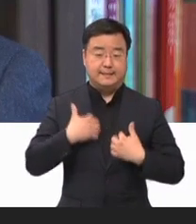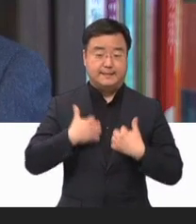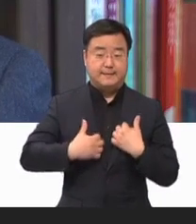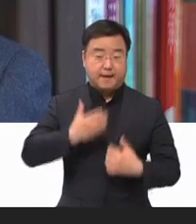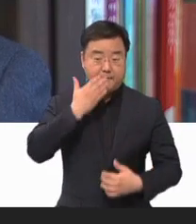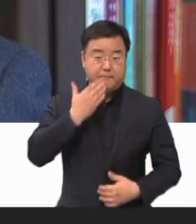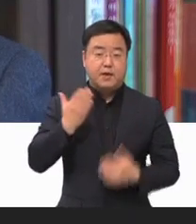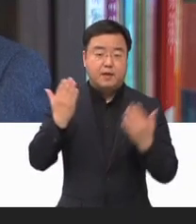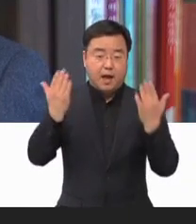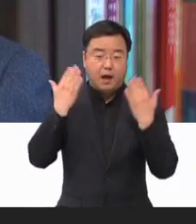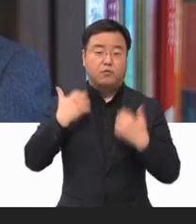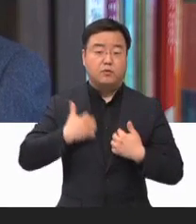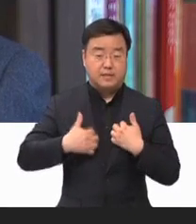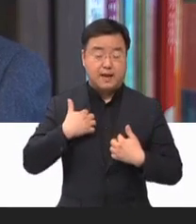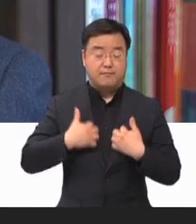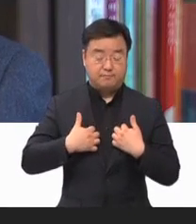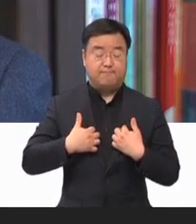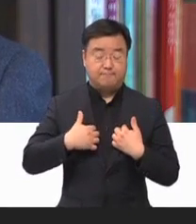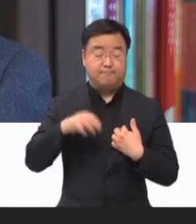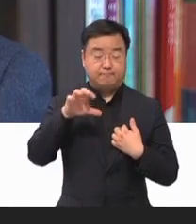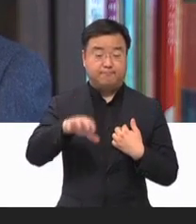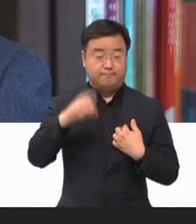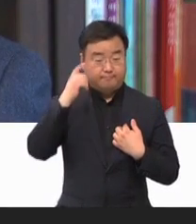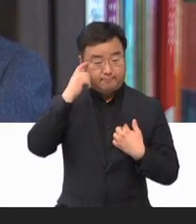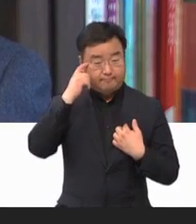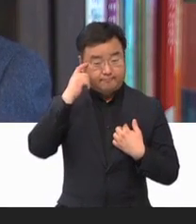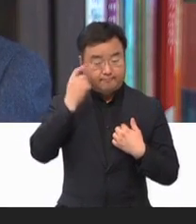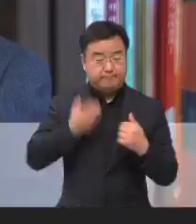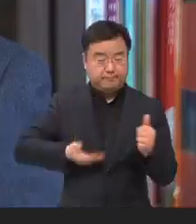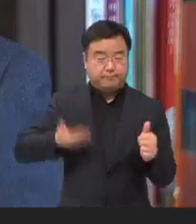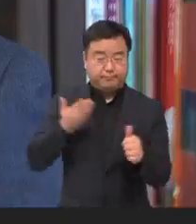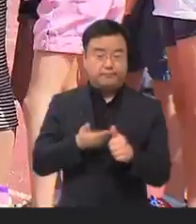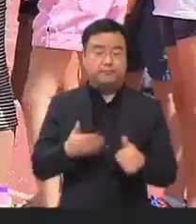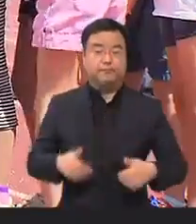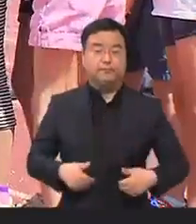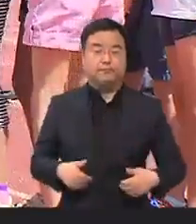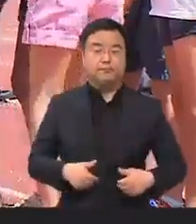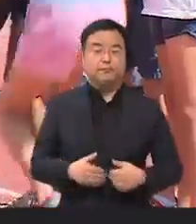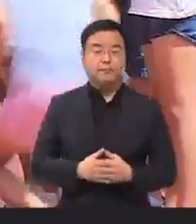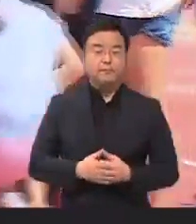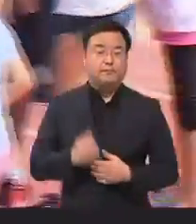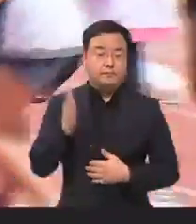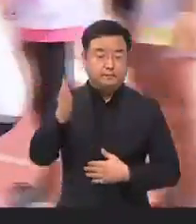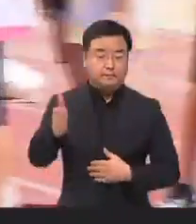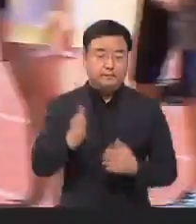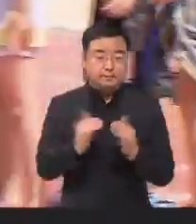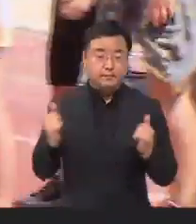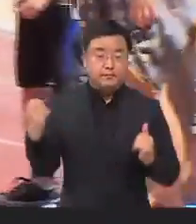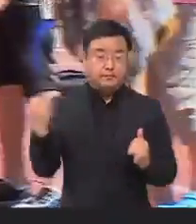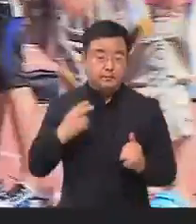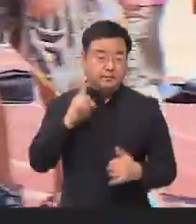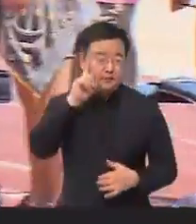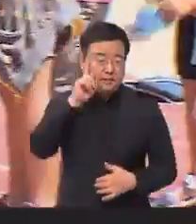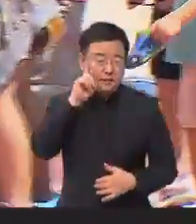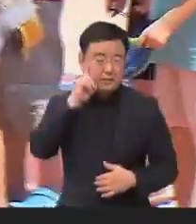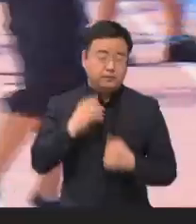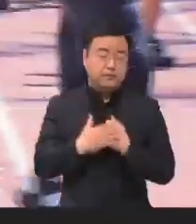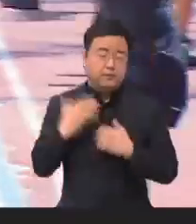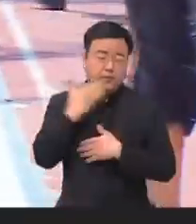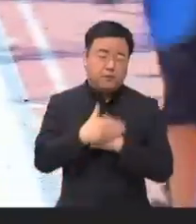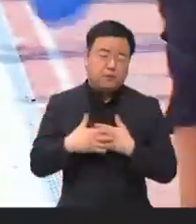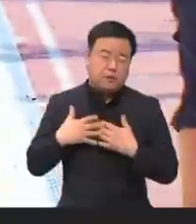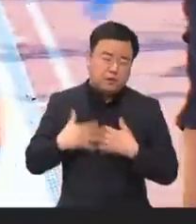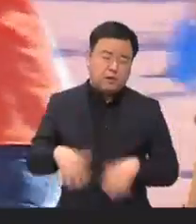학교는 재미있는 곳이다 라는 것을 인식시켜 주시는 것이 좋습니다 전문가들은 또 스트레스에 몸이 약해진 아이들이